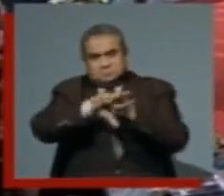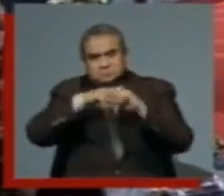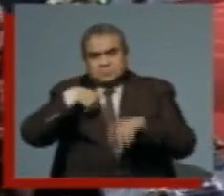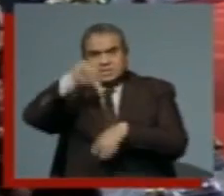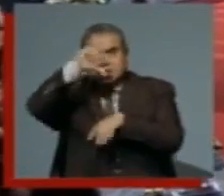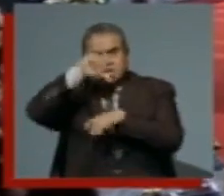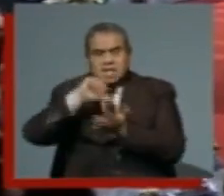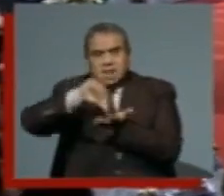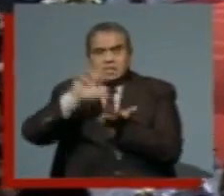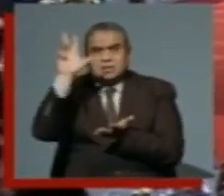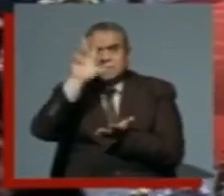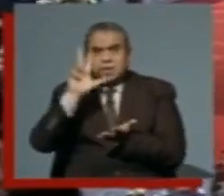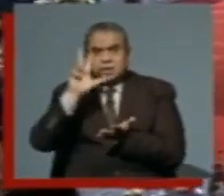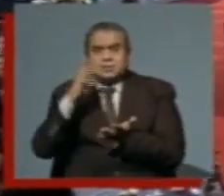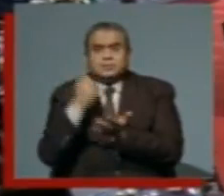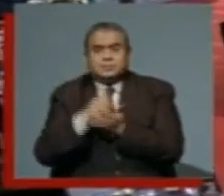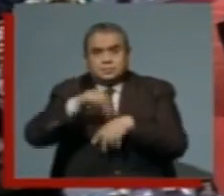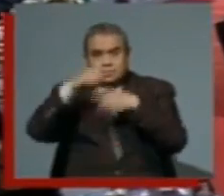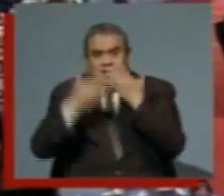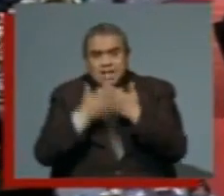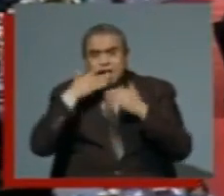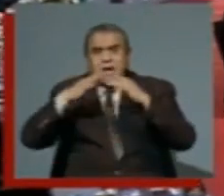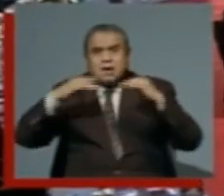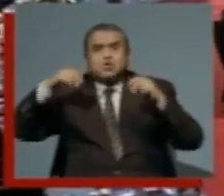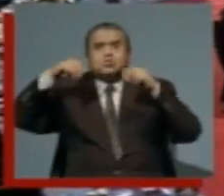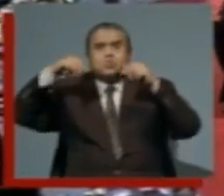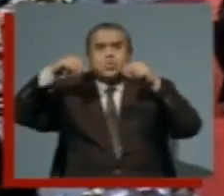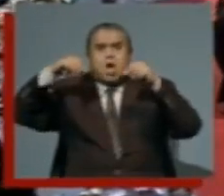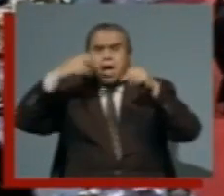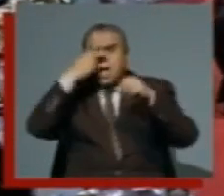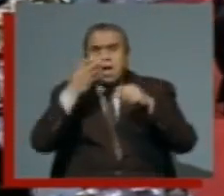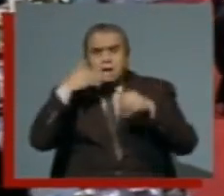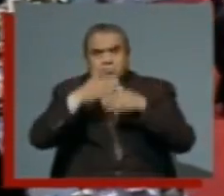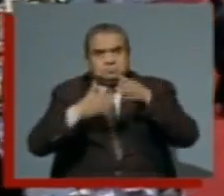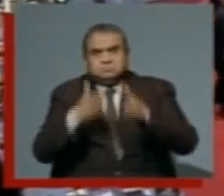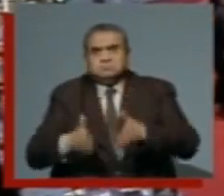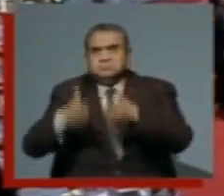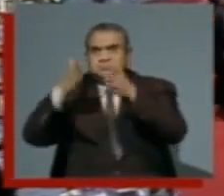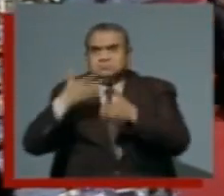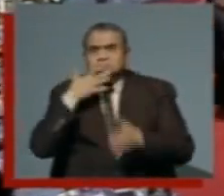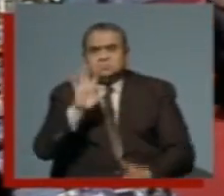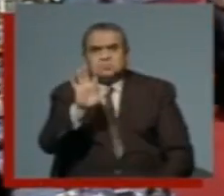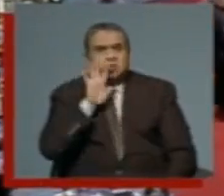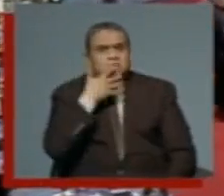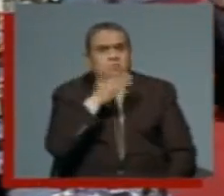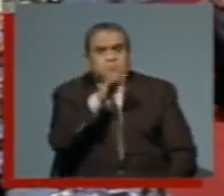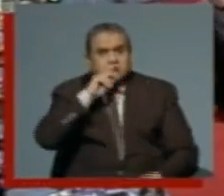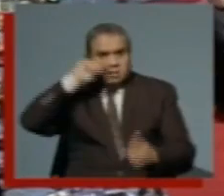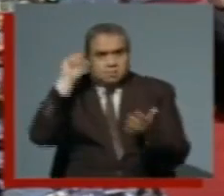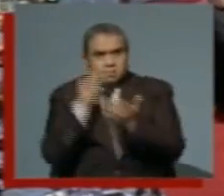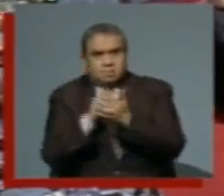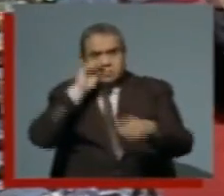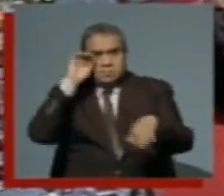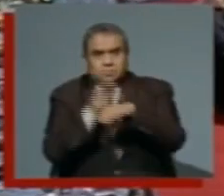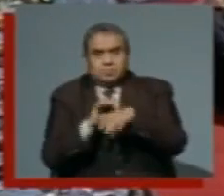الجديده من صحراء الى اراضي ومعمار الحقيقه موجود دلوقتي على ارض الواقع هم